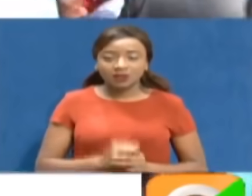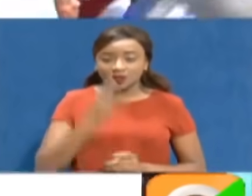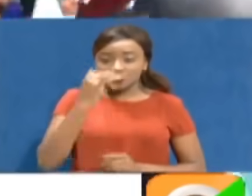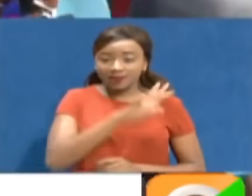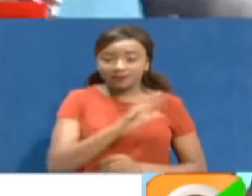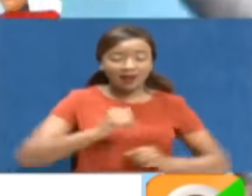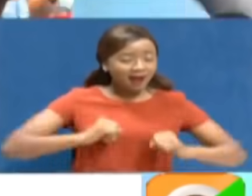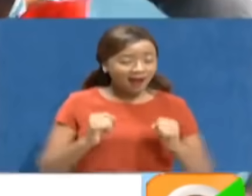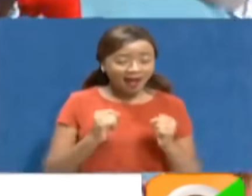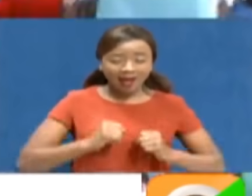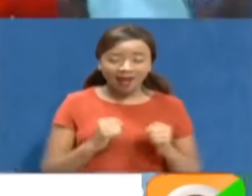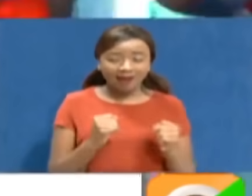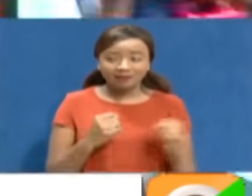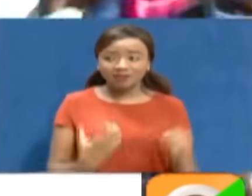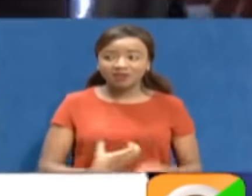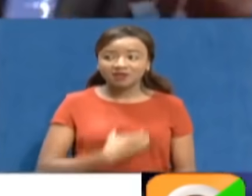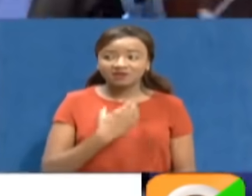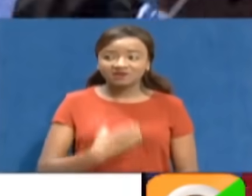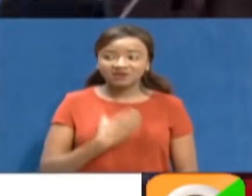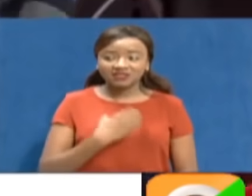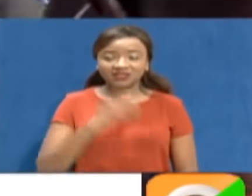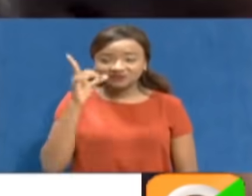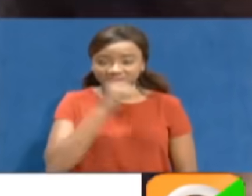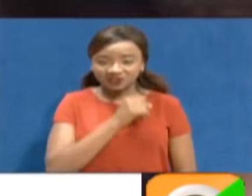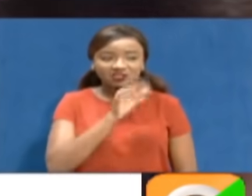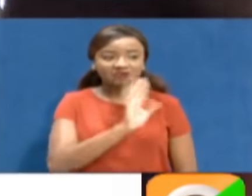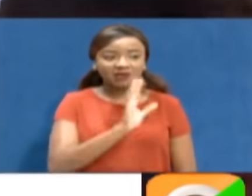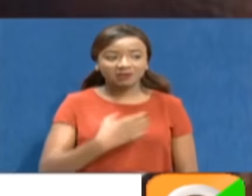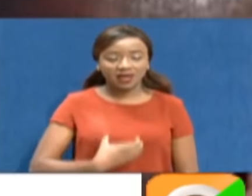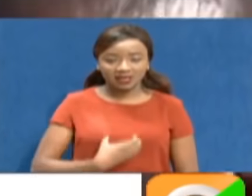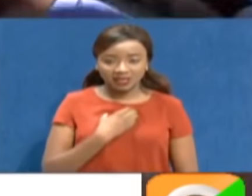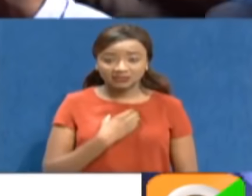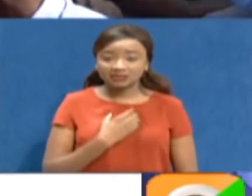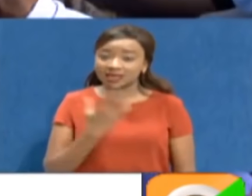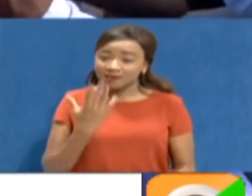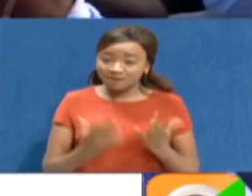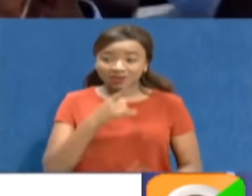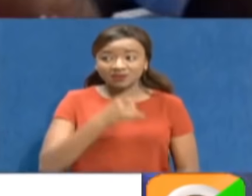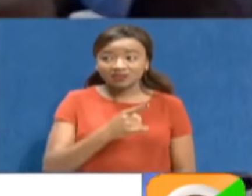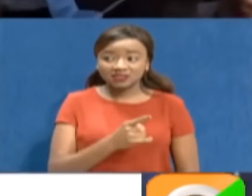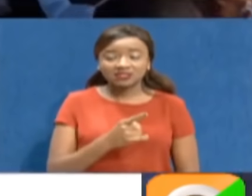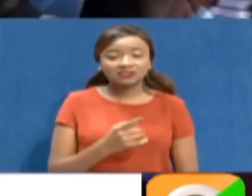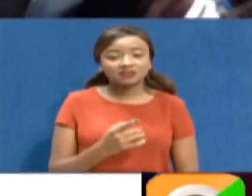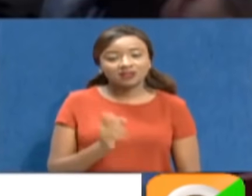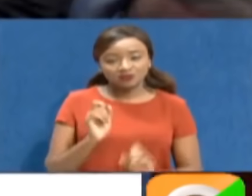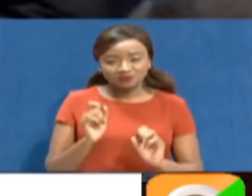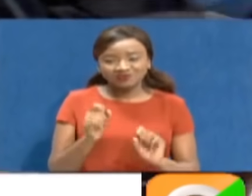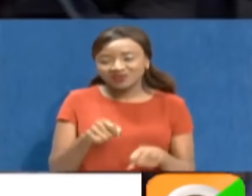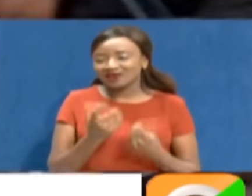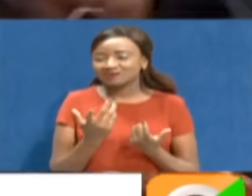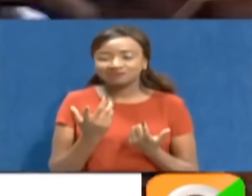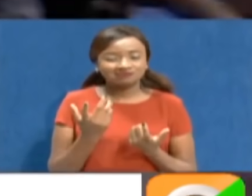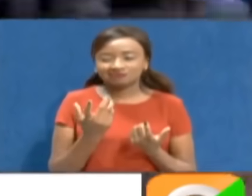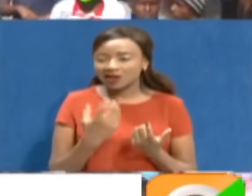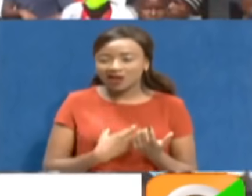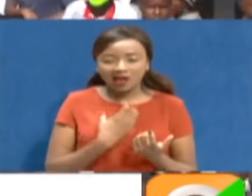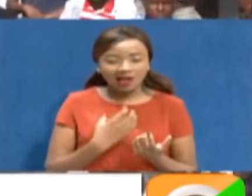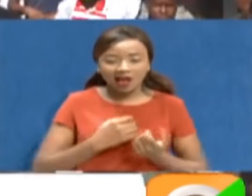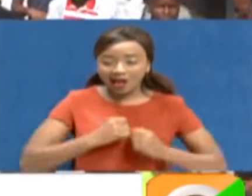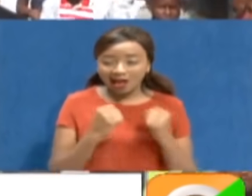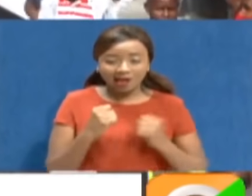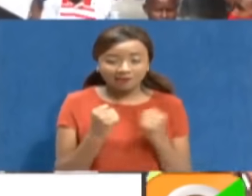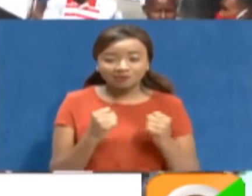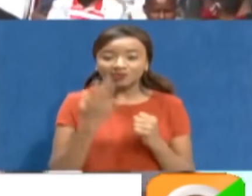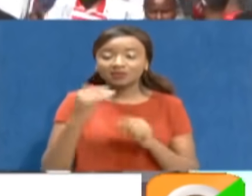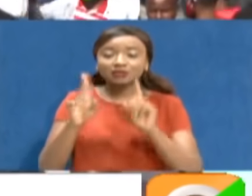kipekee, furaha ambayo huenda ikawa karaha, kwani wamesahau kuzingatia kanuni zilizowekwa na